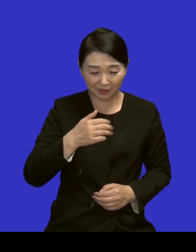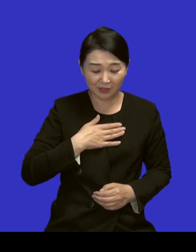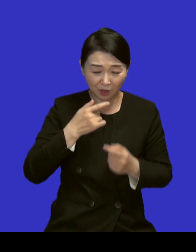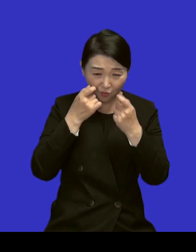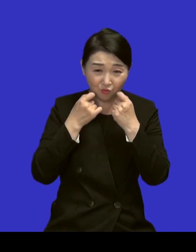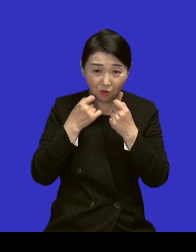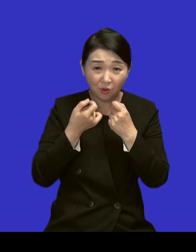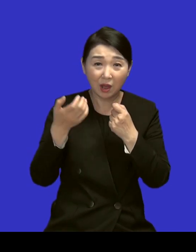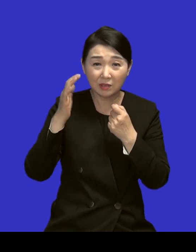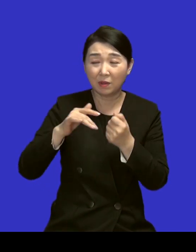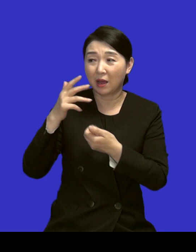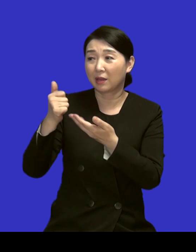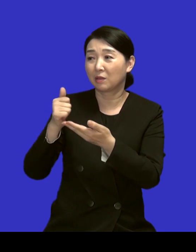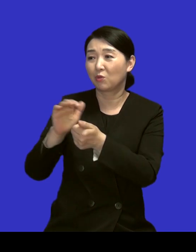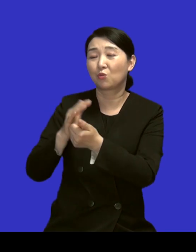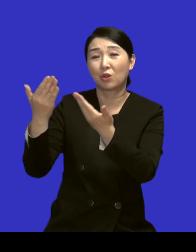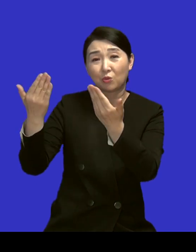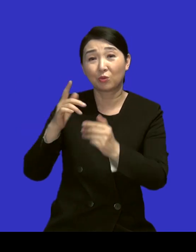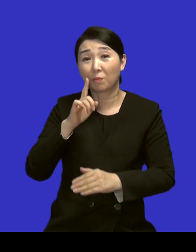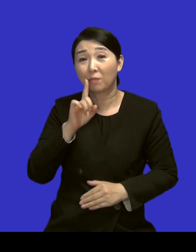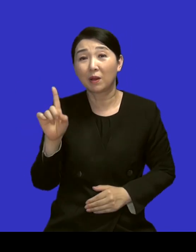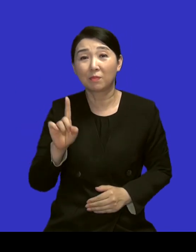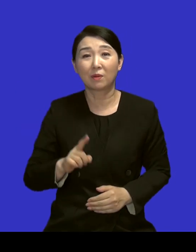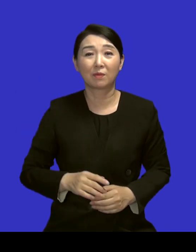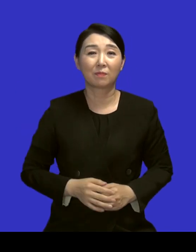하나님께서 늘 위로해 주셨던 말 하나는